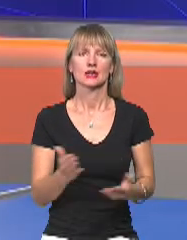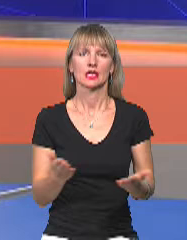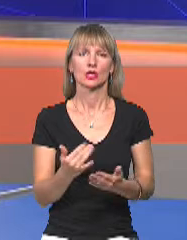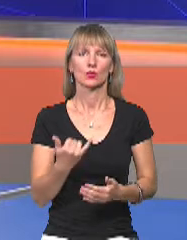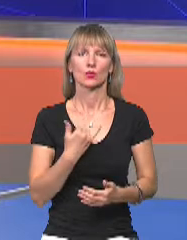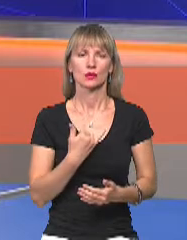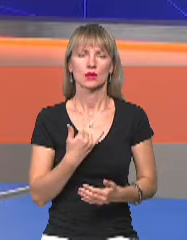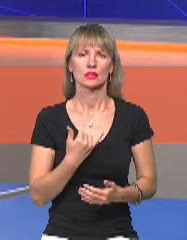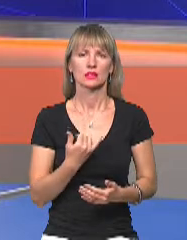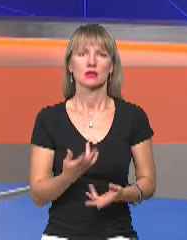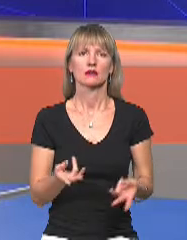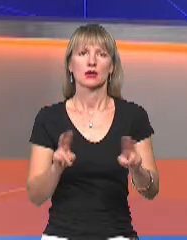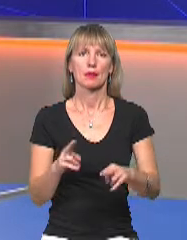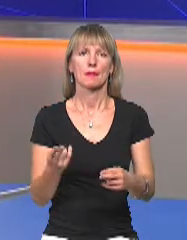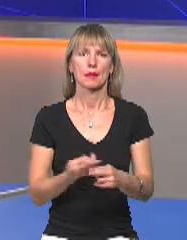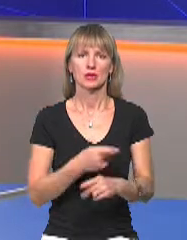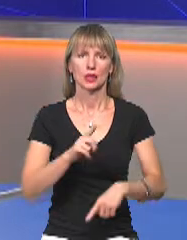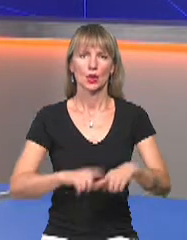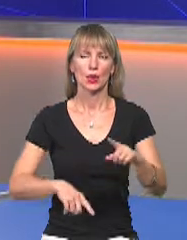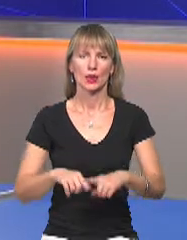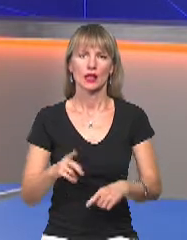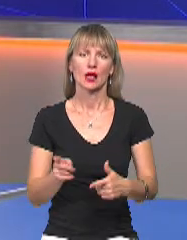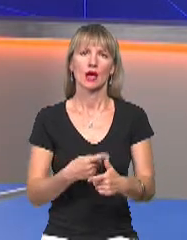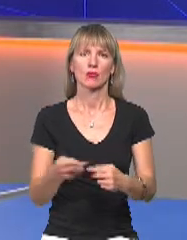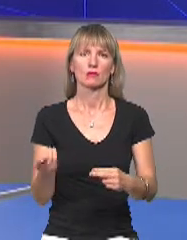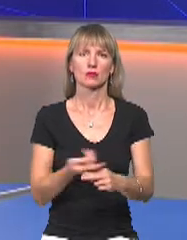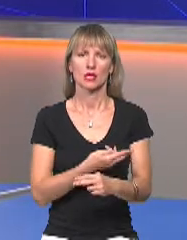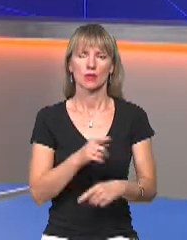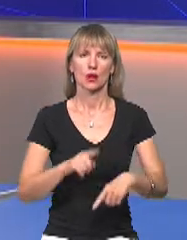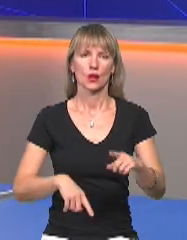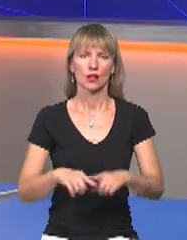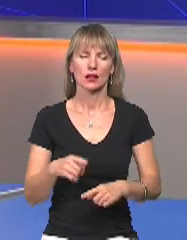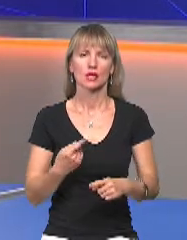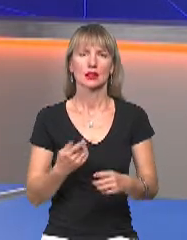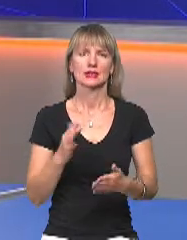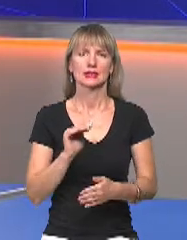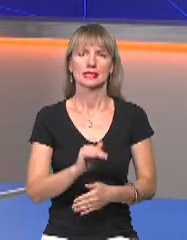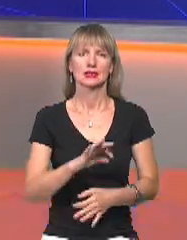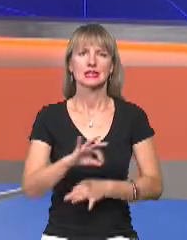без батьківського піклування або позбавлені батьківського піклування, діти-сироти, це